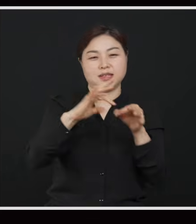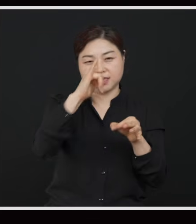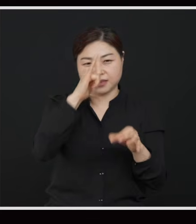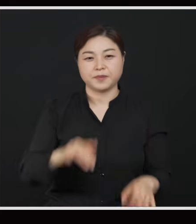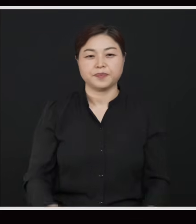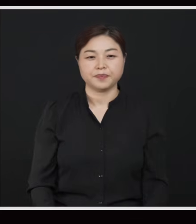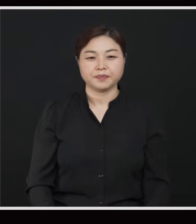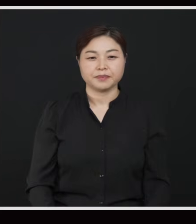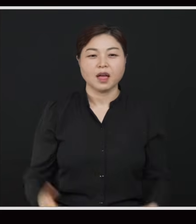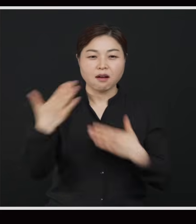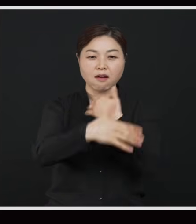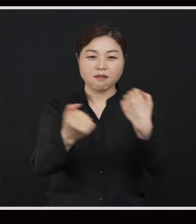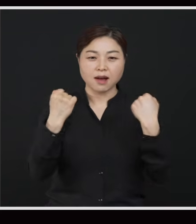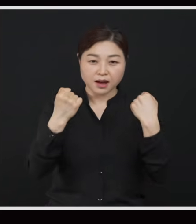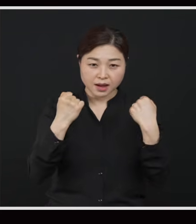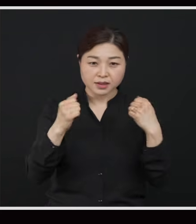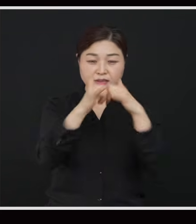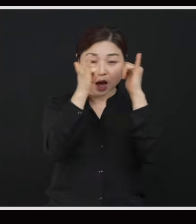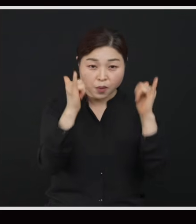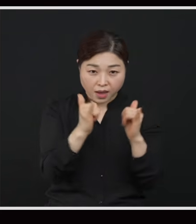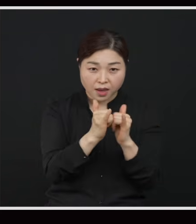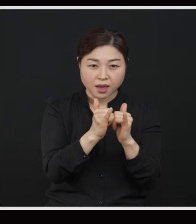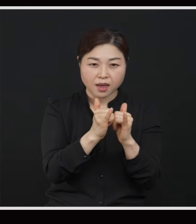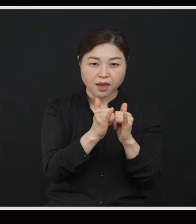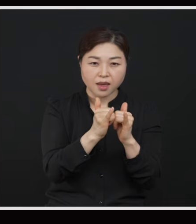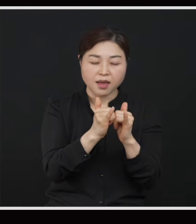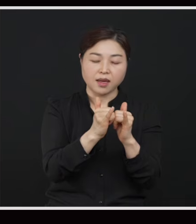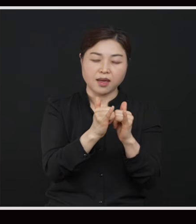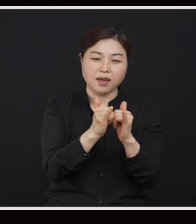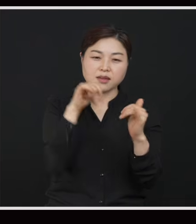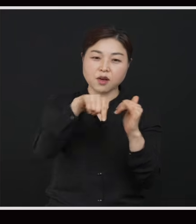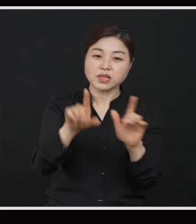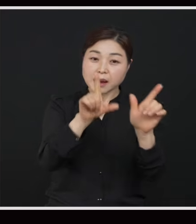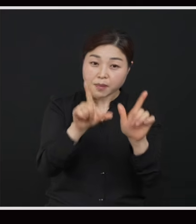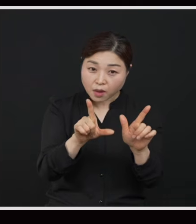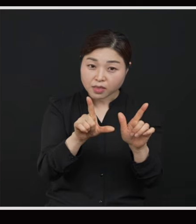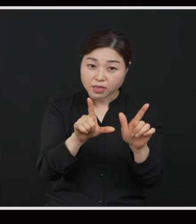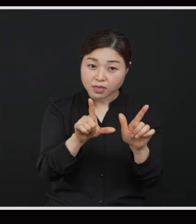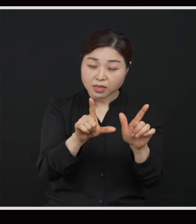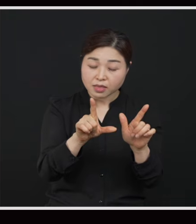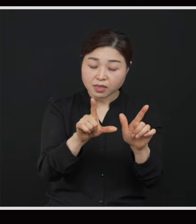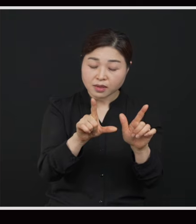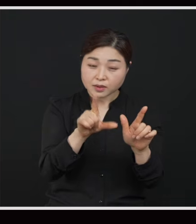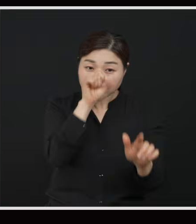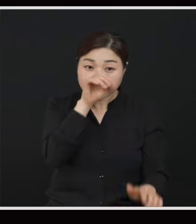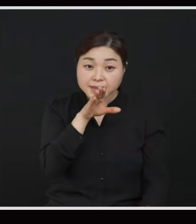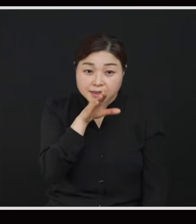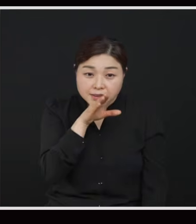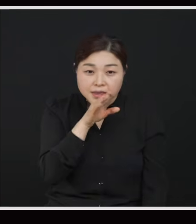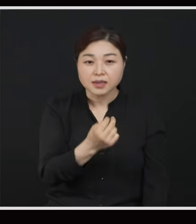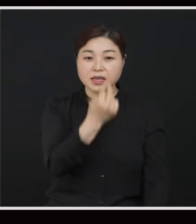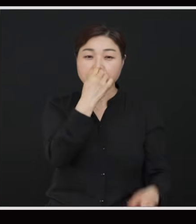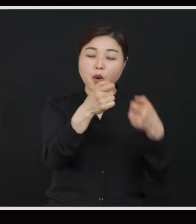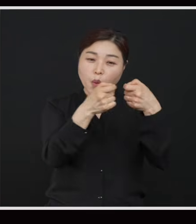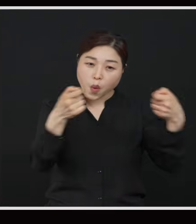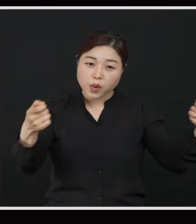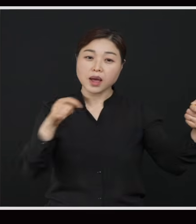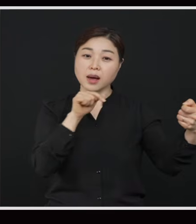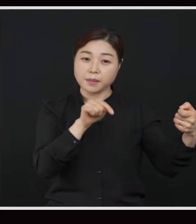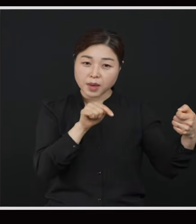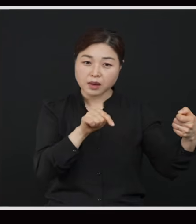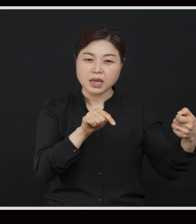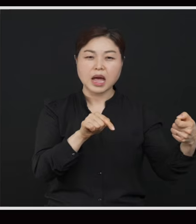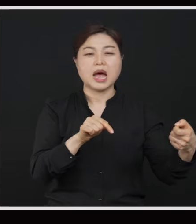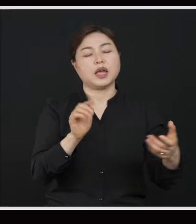자, 이제 건강한 사회를 살면은 좋을까요? 그래도 오래 산다